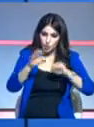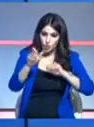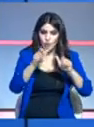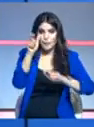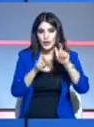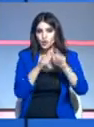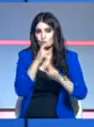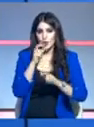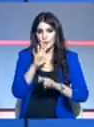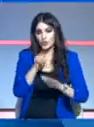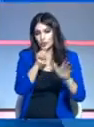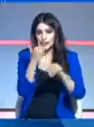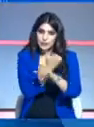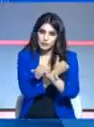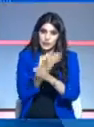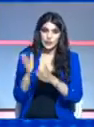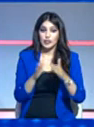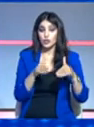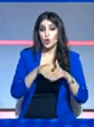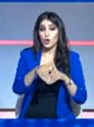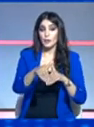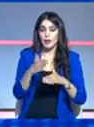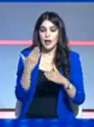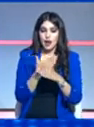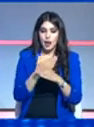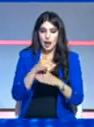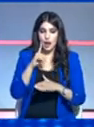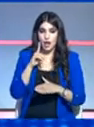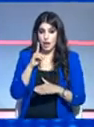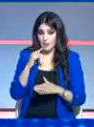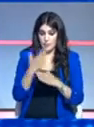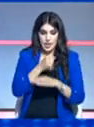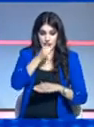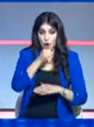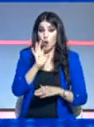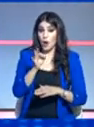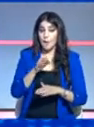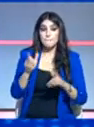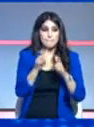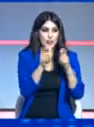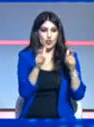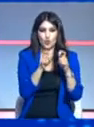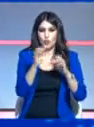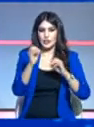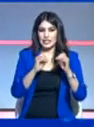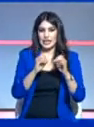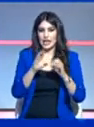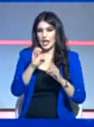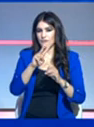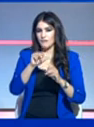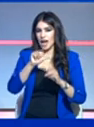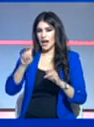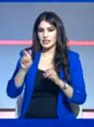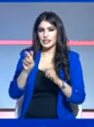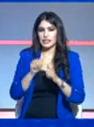ستواصلون باعتماد منظومة إيفاكس؟ هل أثبتت منظومة إيفاكس نجاحها؟ لماذا لا يتم يعني كما